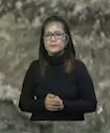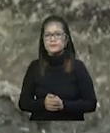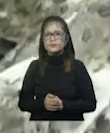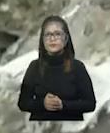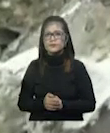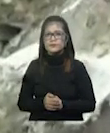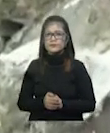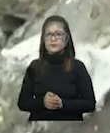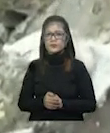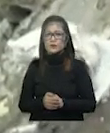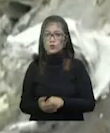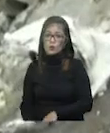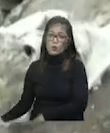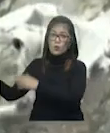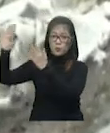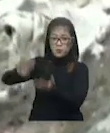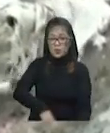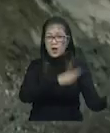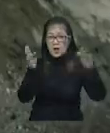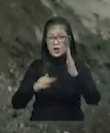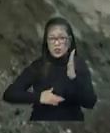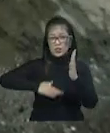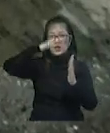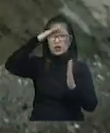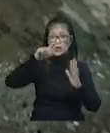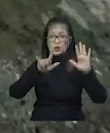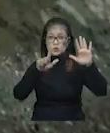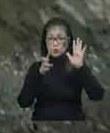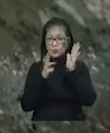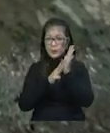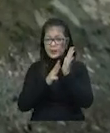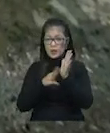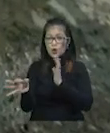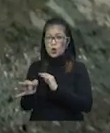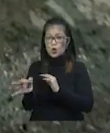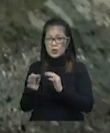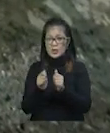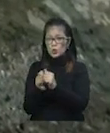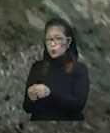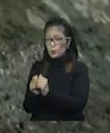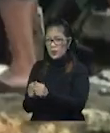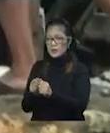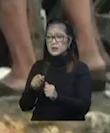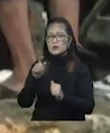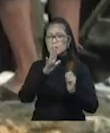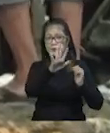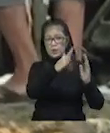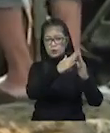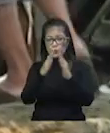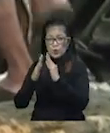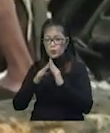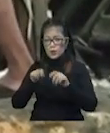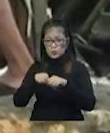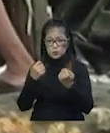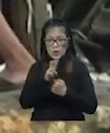Ombak besar setinggi 7 meter menerjang pesisir Tuban, Jawa Timur dan mengakibatkan 5 rumah warga rusak. Bahkan 2 rumah